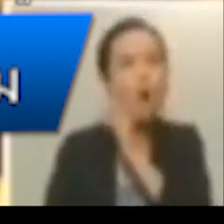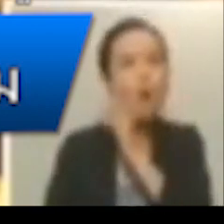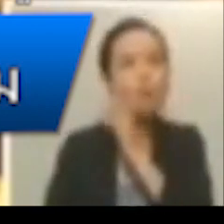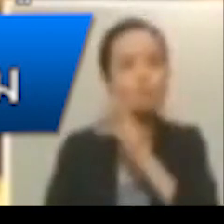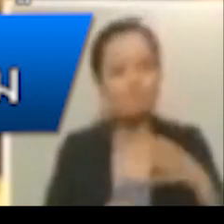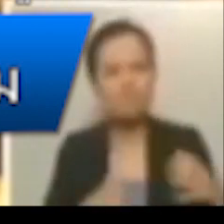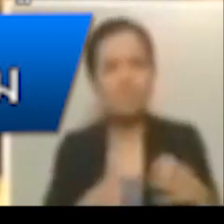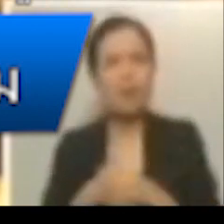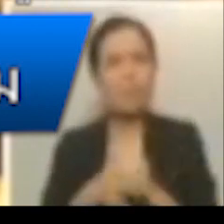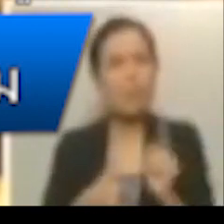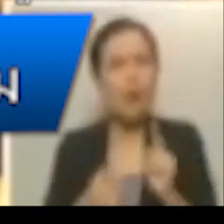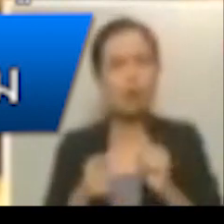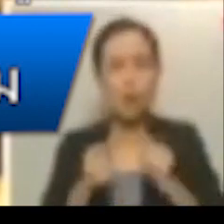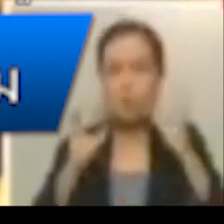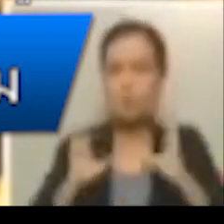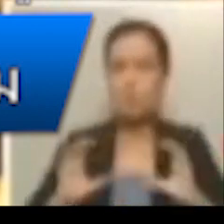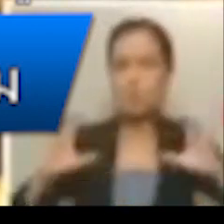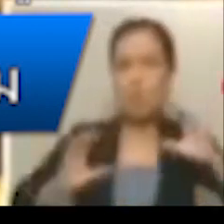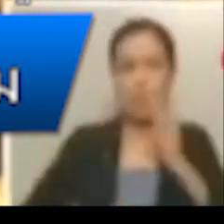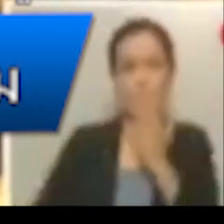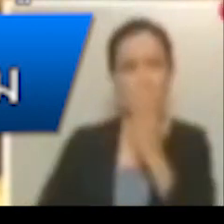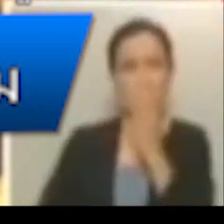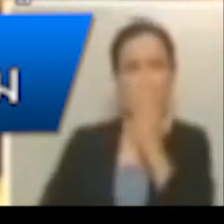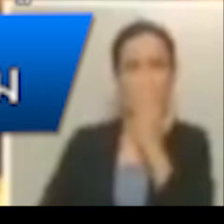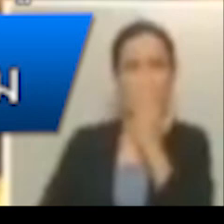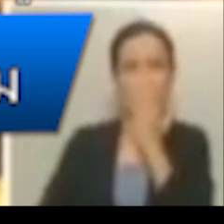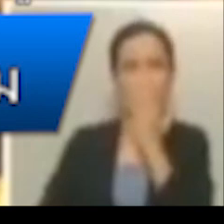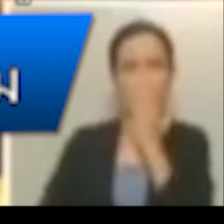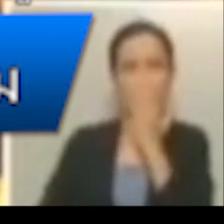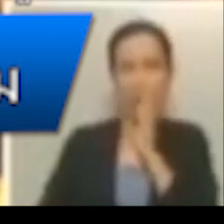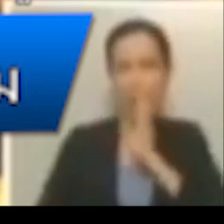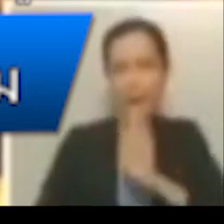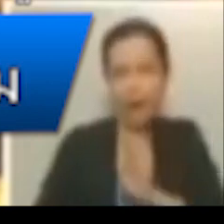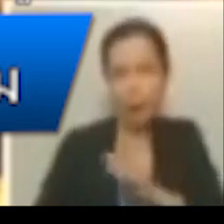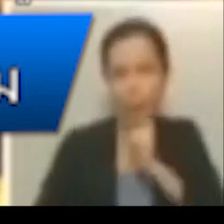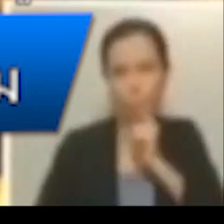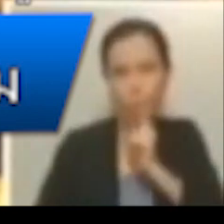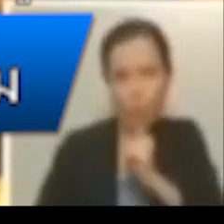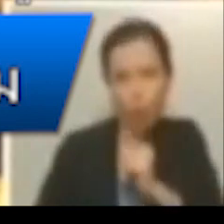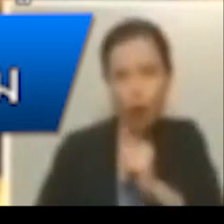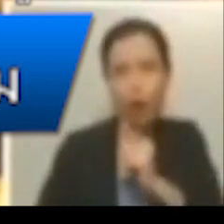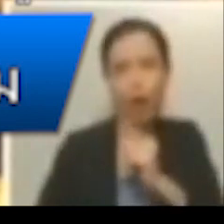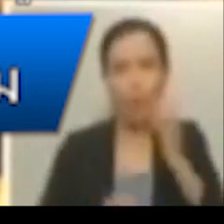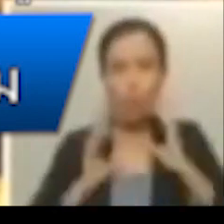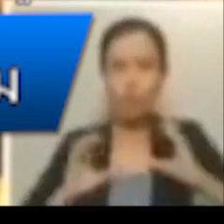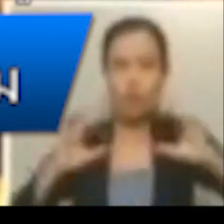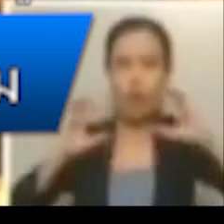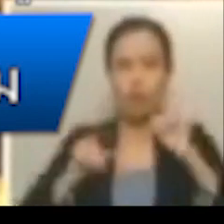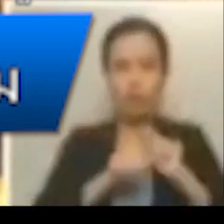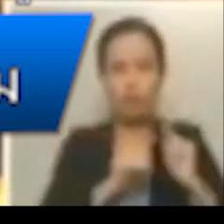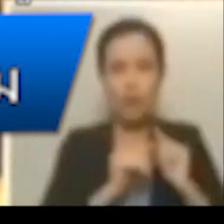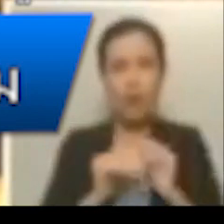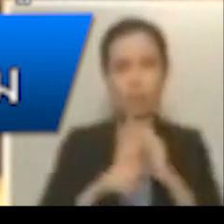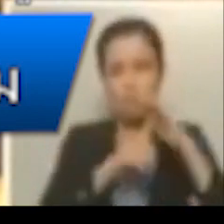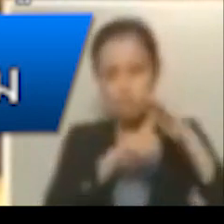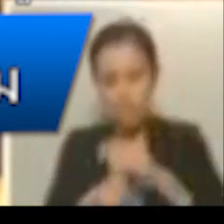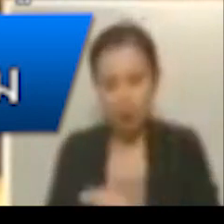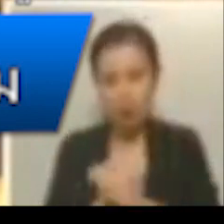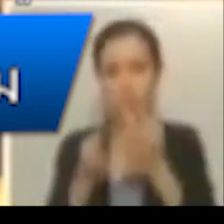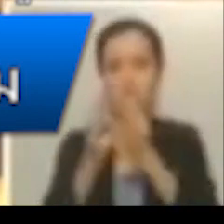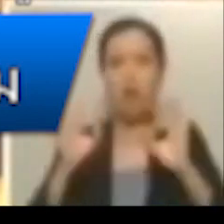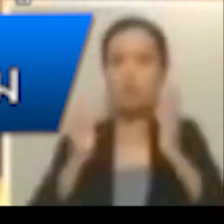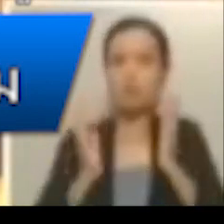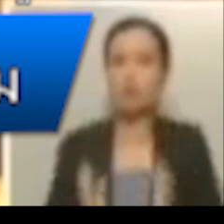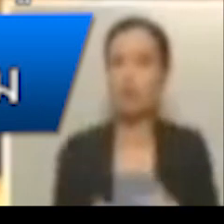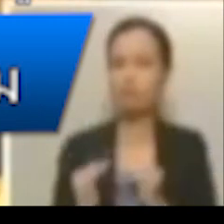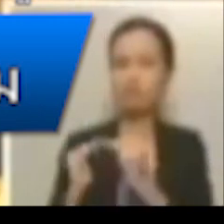กเป็นเครื่องมือของรัฐบาลในการปิดปากผู้วิพากษ์วิจารณ์รัฐทำอย่างไรให้ไม่ละเมิดสิทธิเสรีภาพของประชาชน